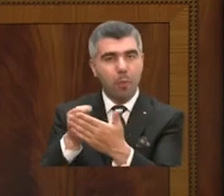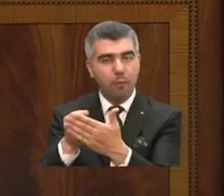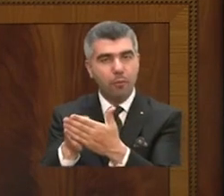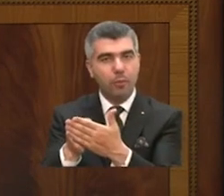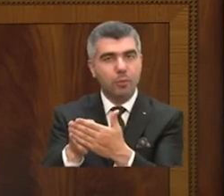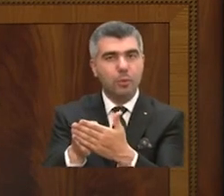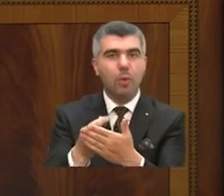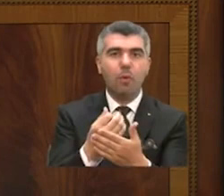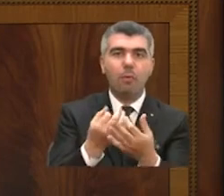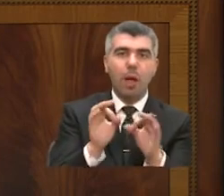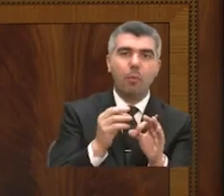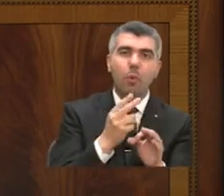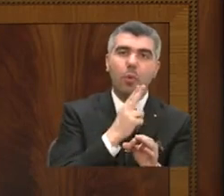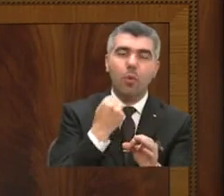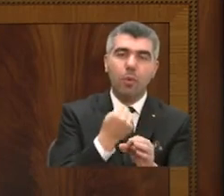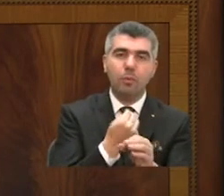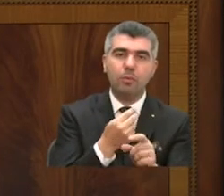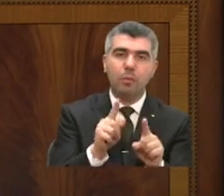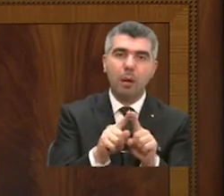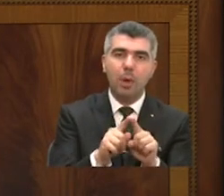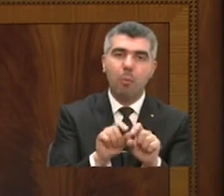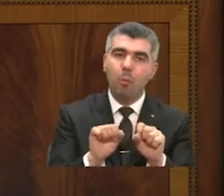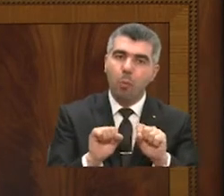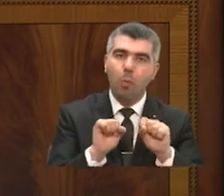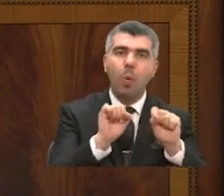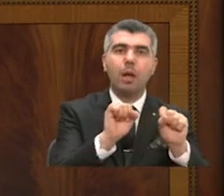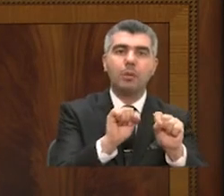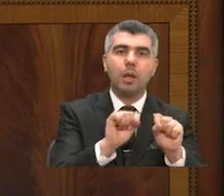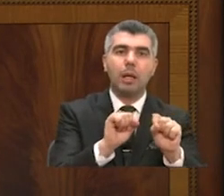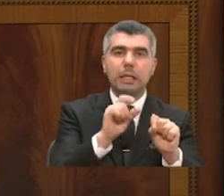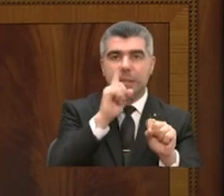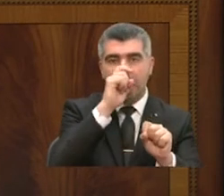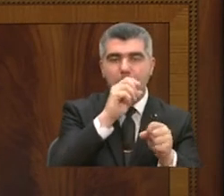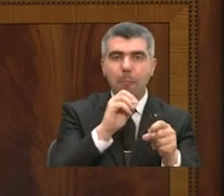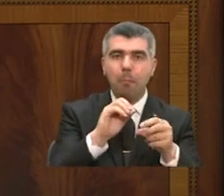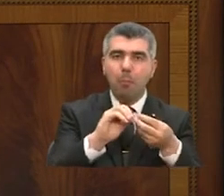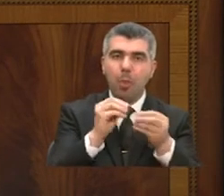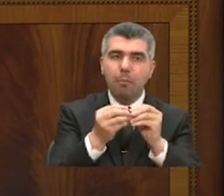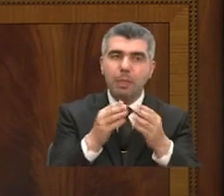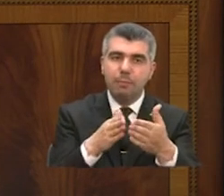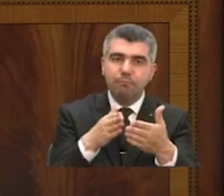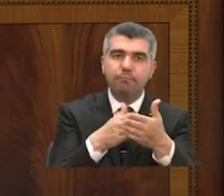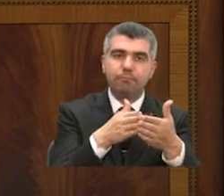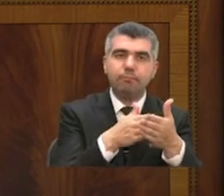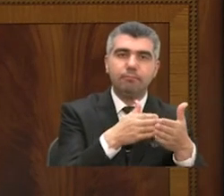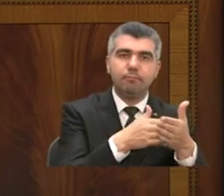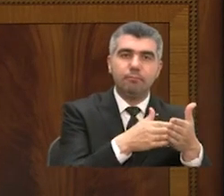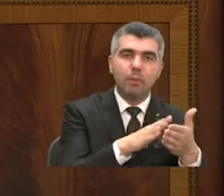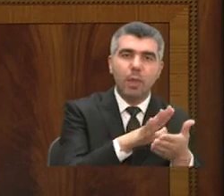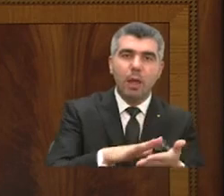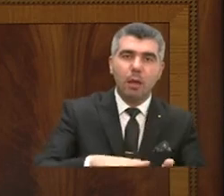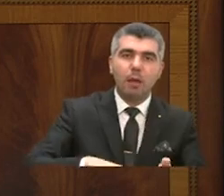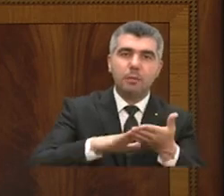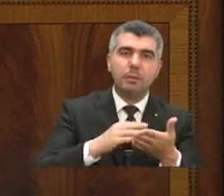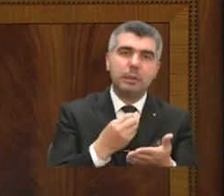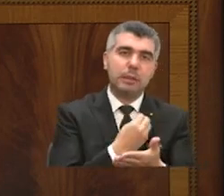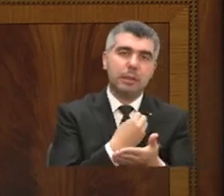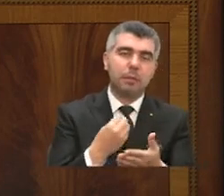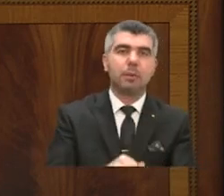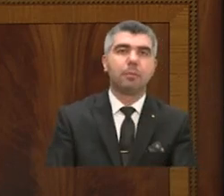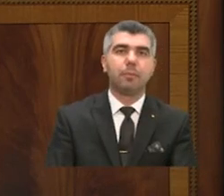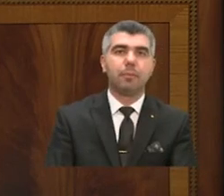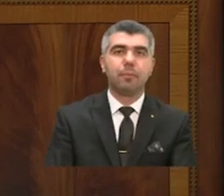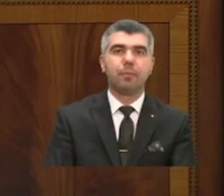الشراكة لمواجهة كل الإكراهات التي تعترض سبيل تطوير المنظومة الصحية، كما